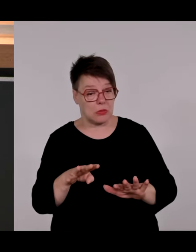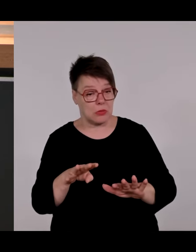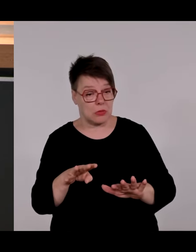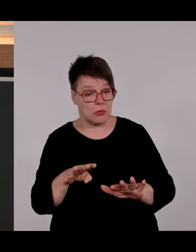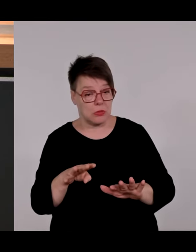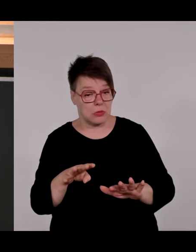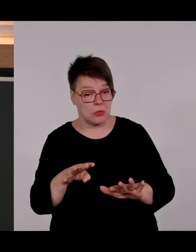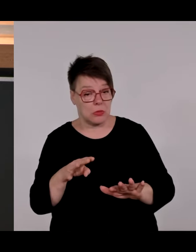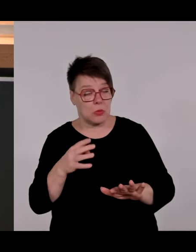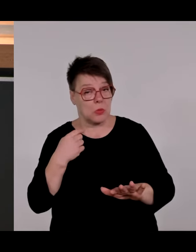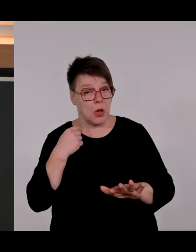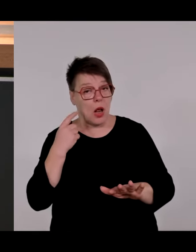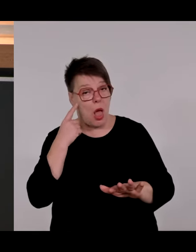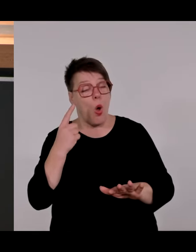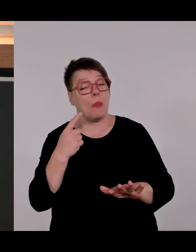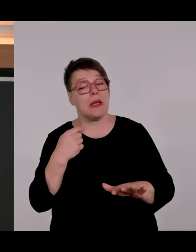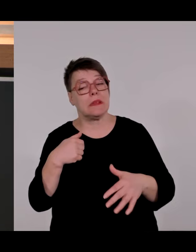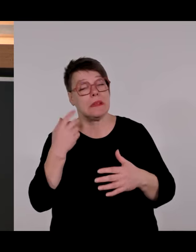jetzt.